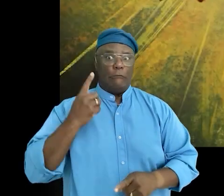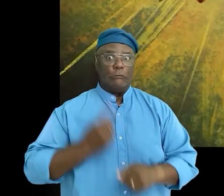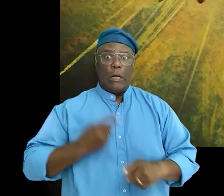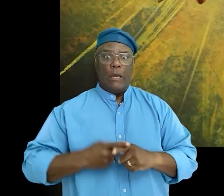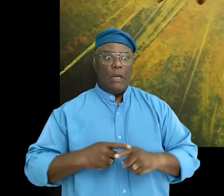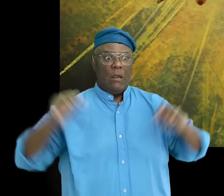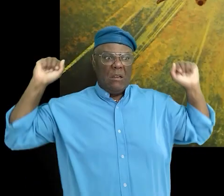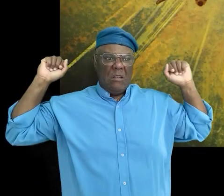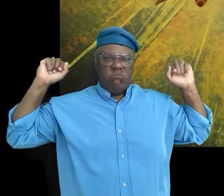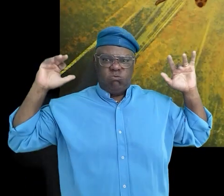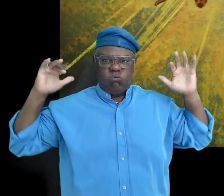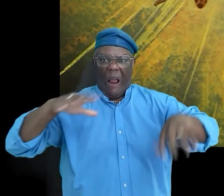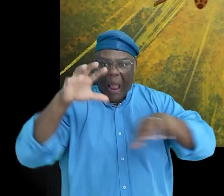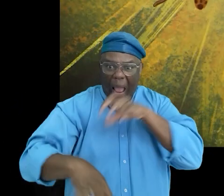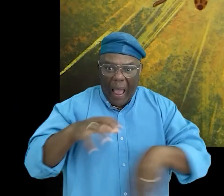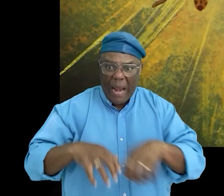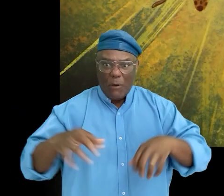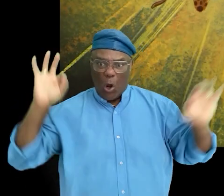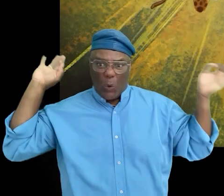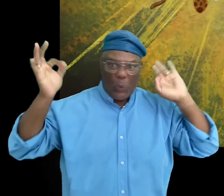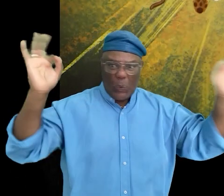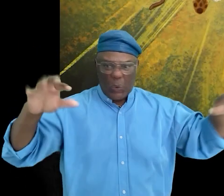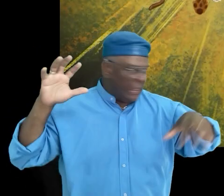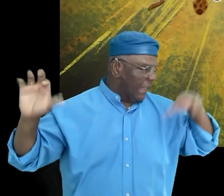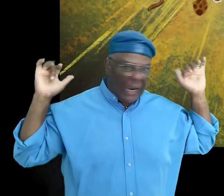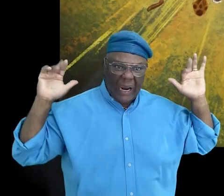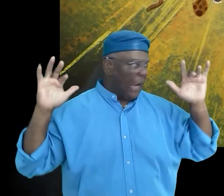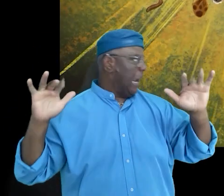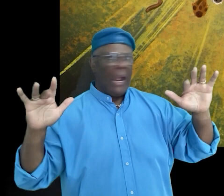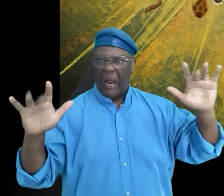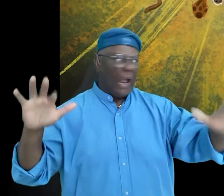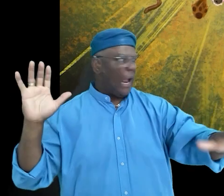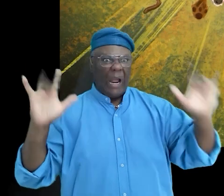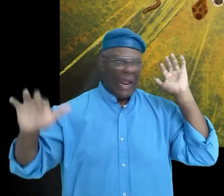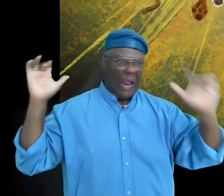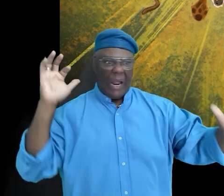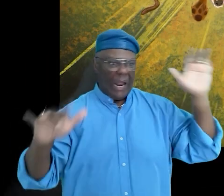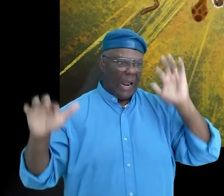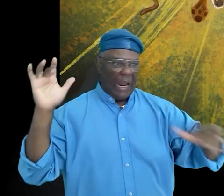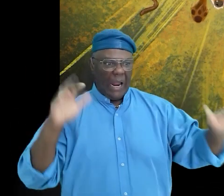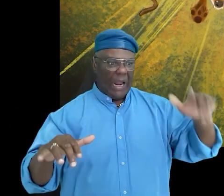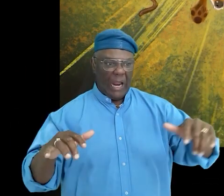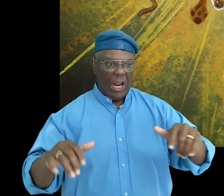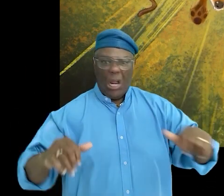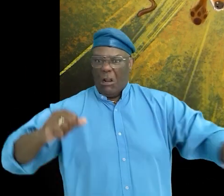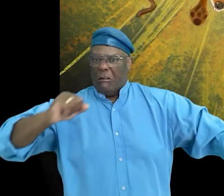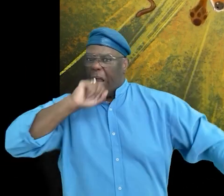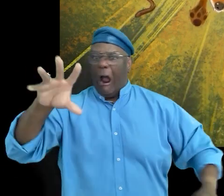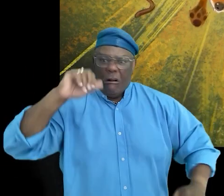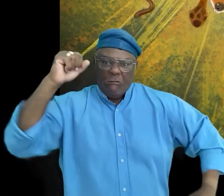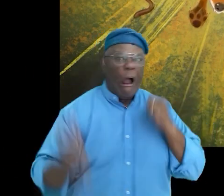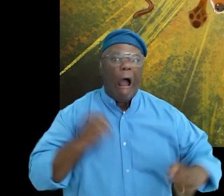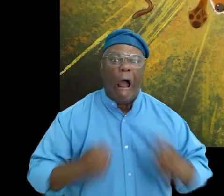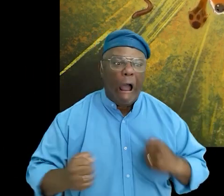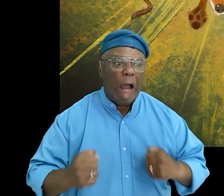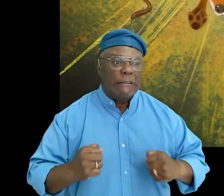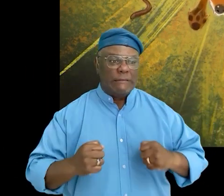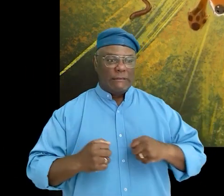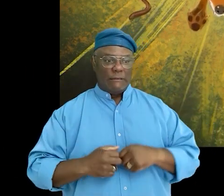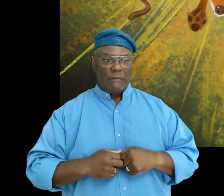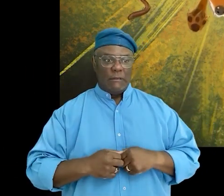Yn sydyn, roedd anifeiliaid a phryfed yn ymddangos y mobman. Roedd creaduriaid y goedwig i gyd yn